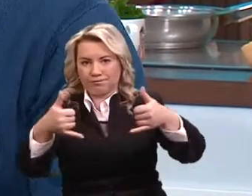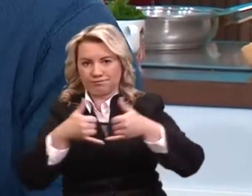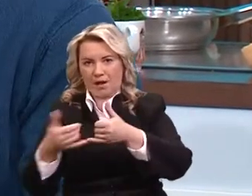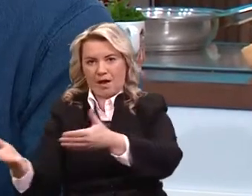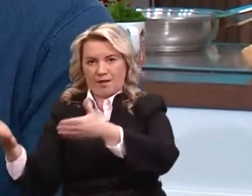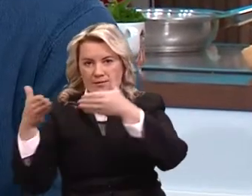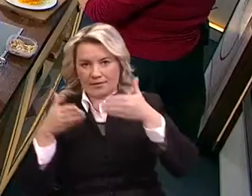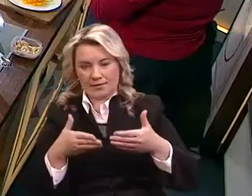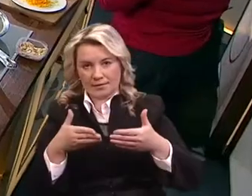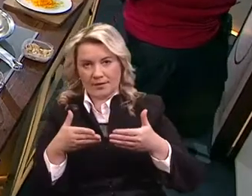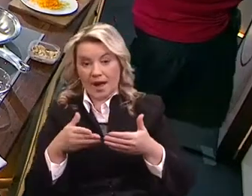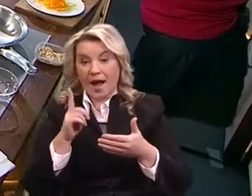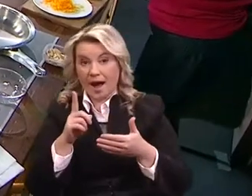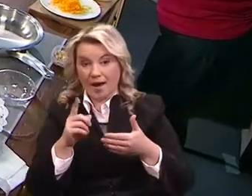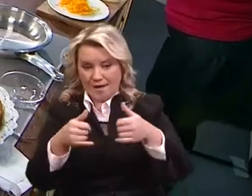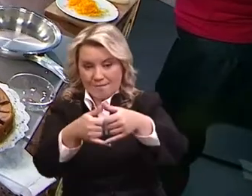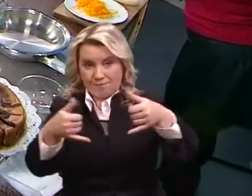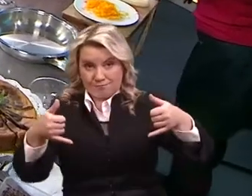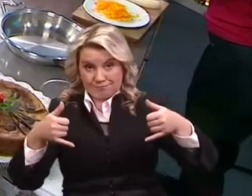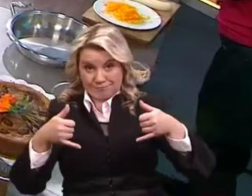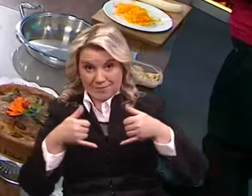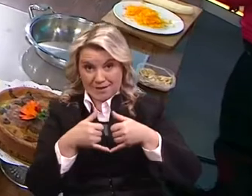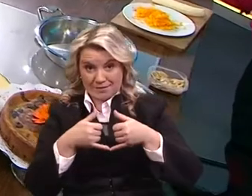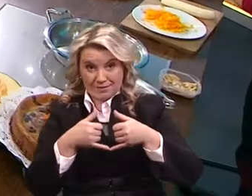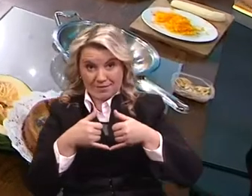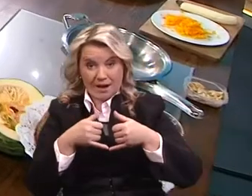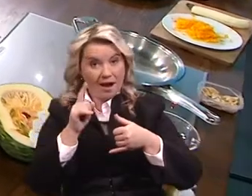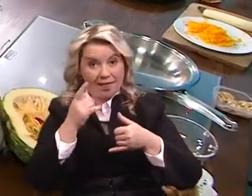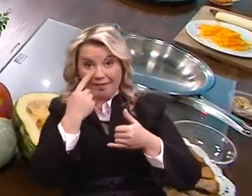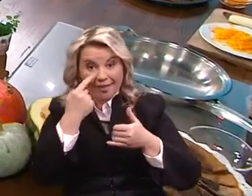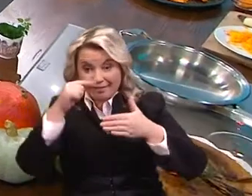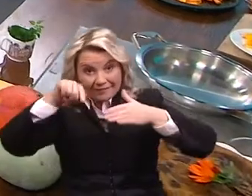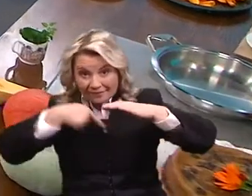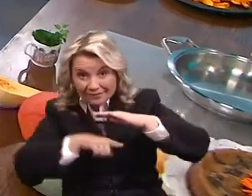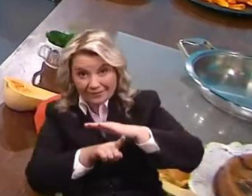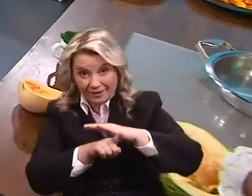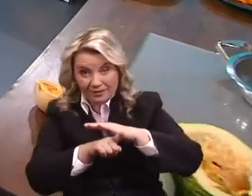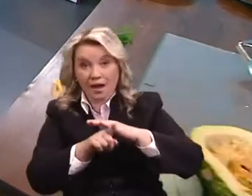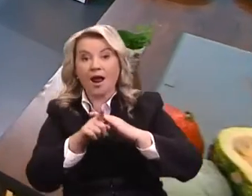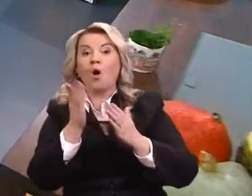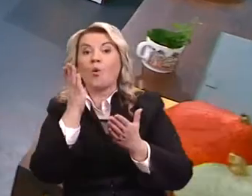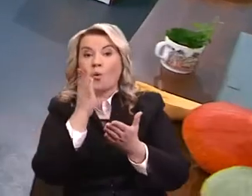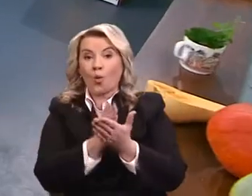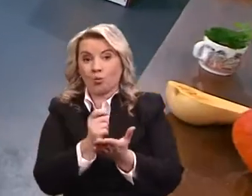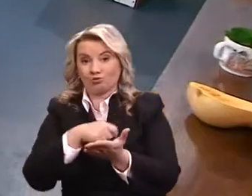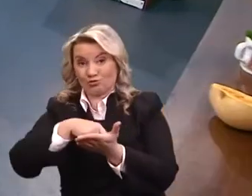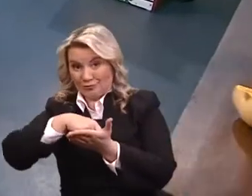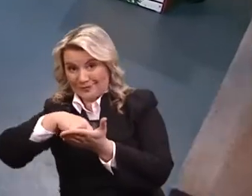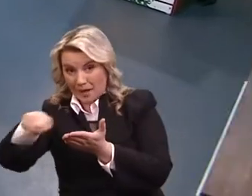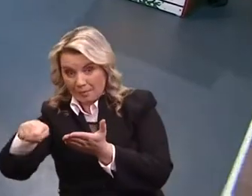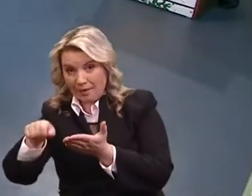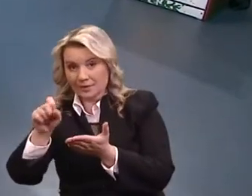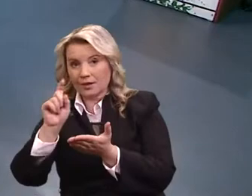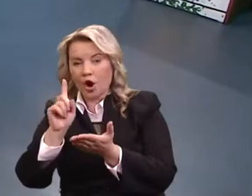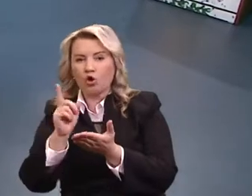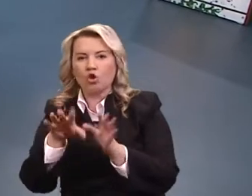doveze dovážková služba balík, který je oblepený izolepou, budete to rozbalovat půl dne. Nikdo neví, co vevnitř je. Vy jste to zaplatili tomu dodavateli, který prostě ve chvíli,